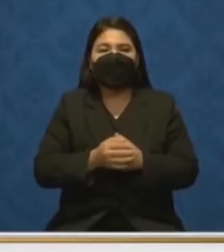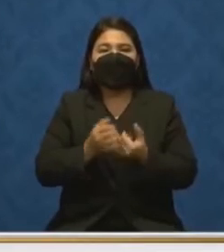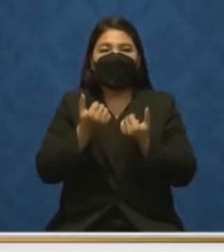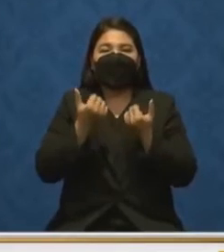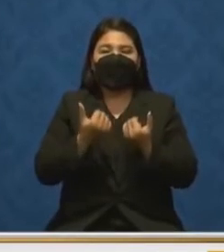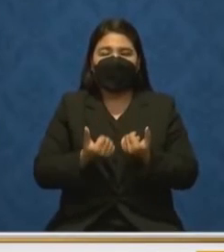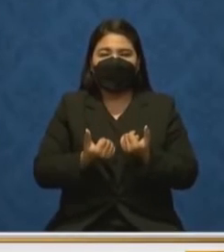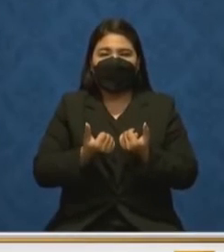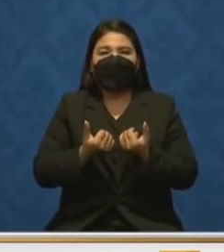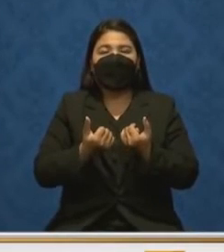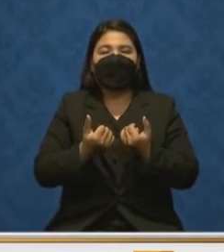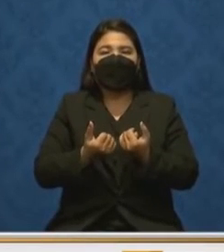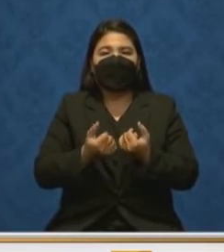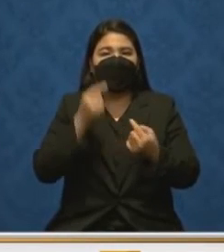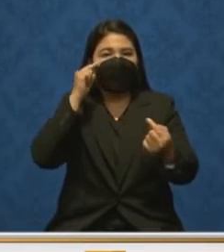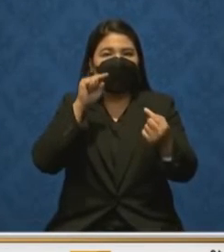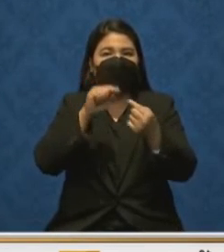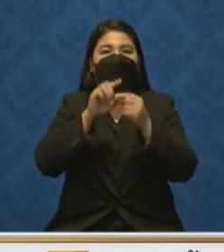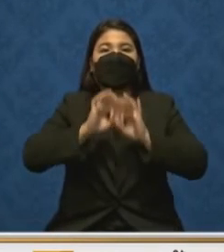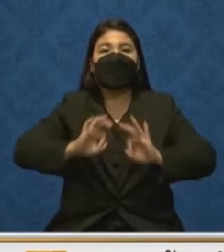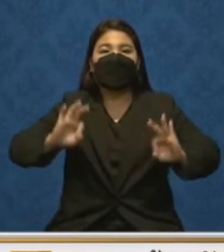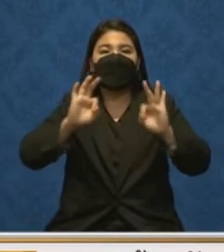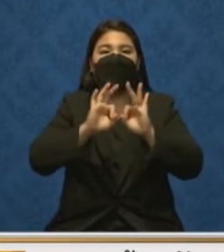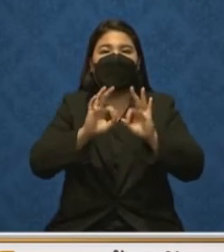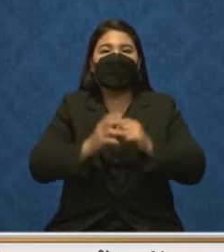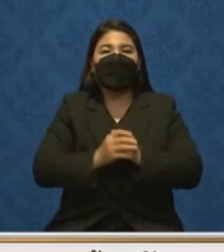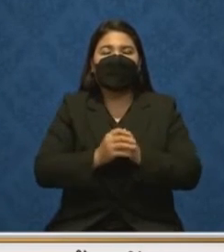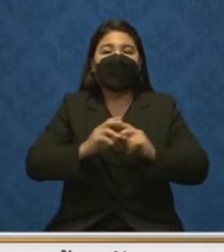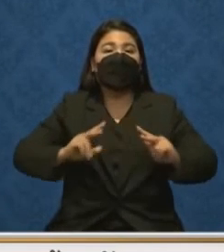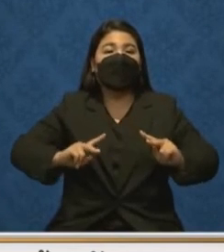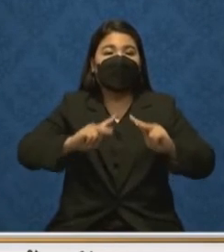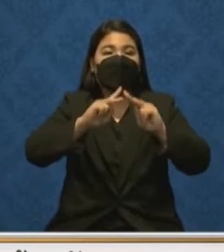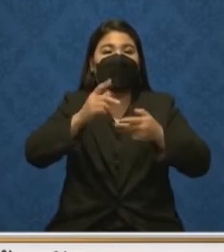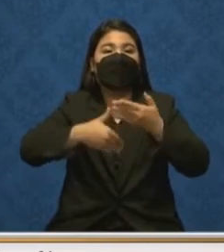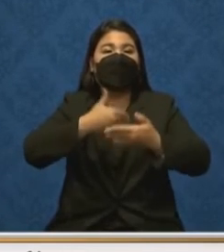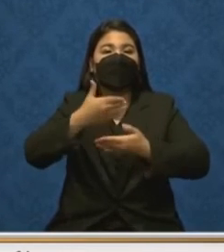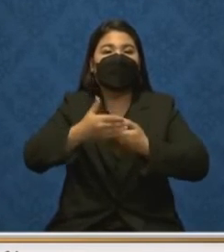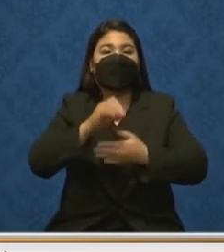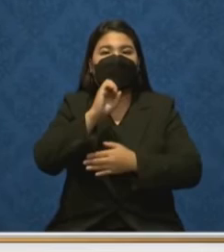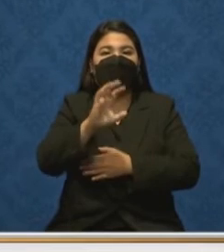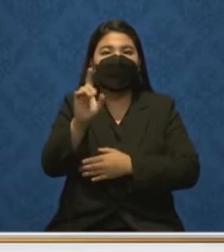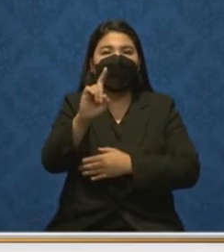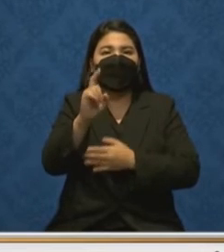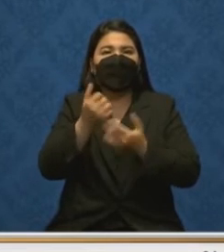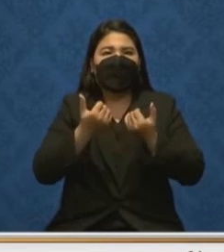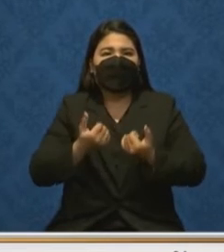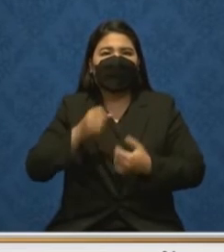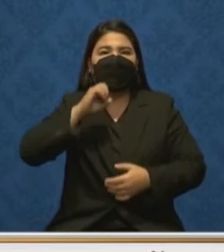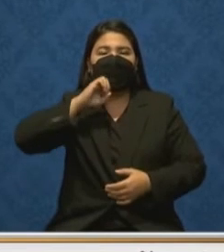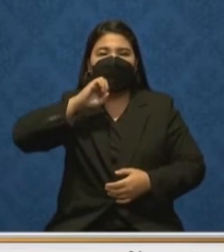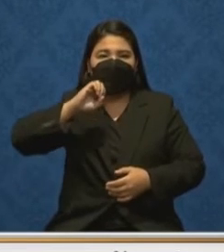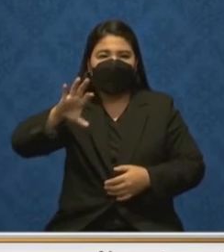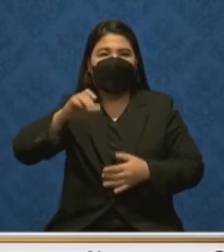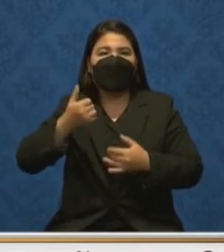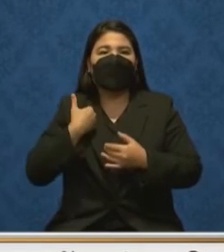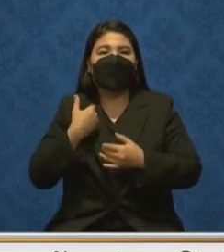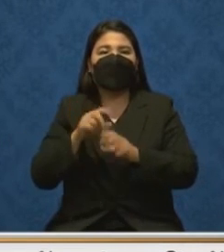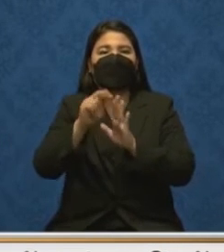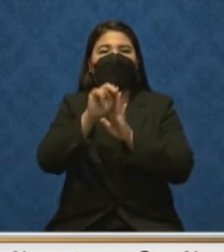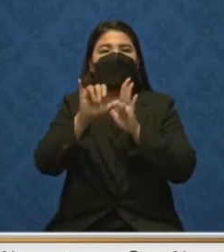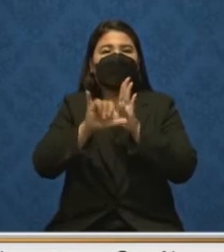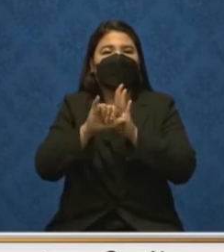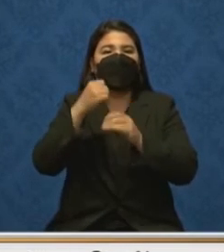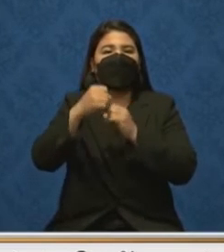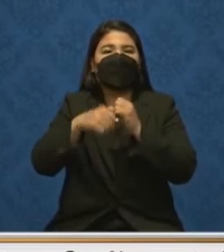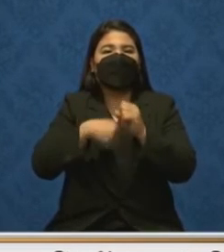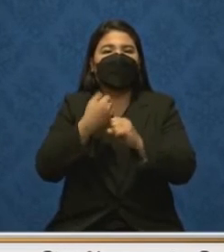ี้เราให้ความสำคัญโยเฉพาะกัทรงพานนดสุดท้ายที่ขอกลบเดีนก็คือผมสั่งการเป็นโยบายไปตงกบปายปีที่แล้